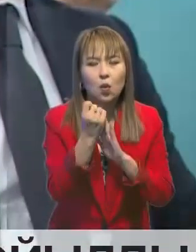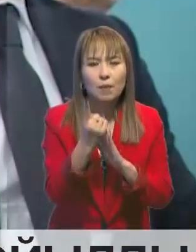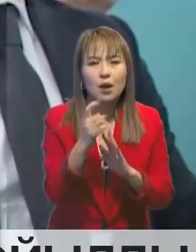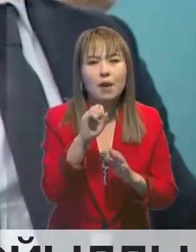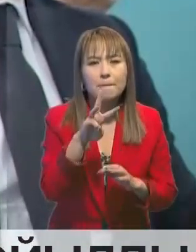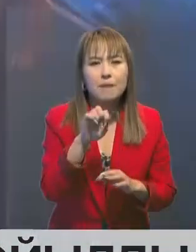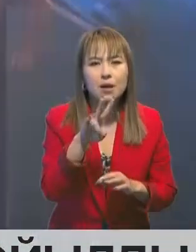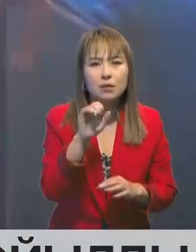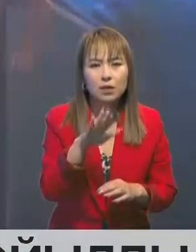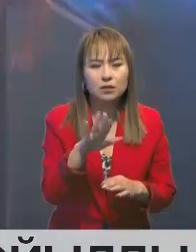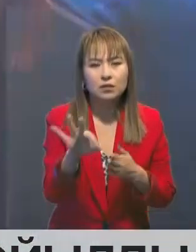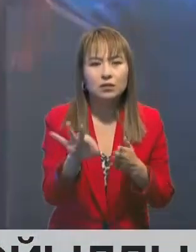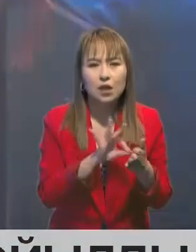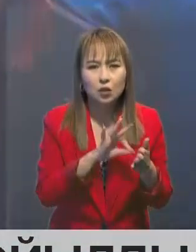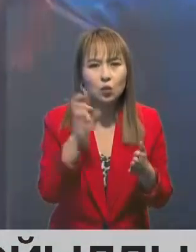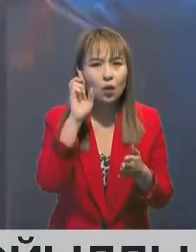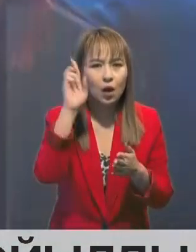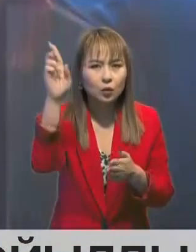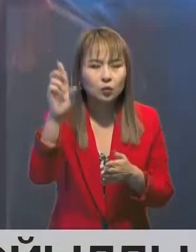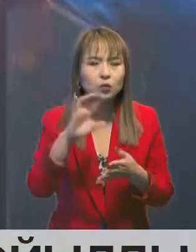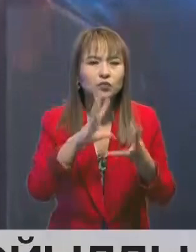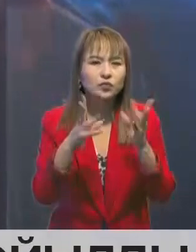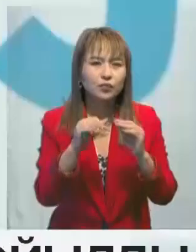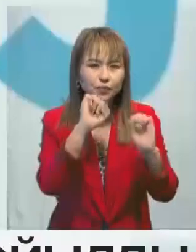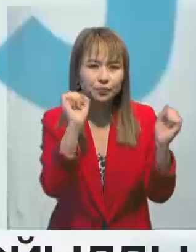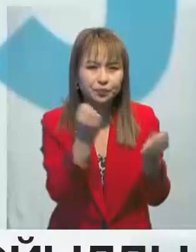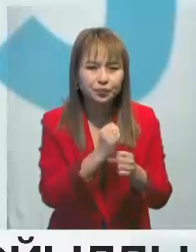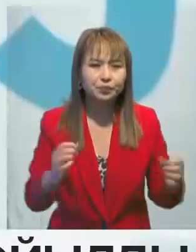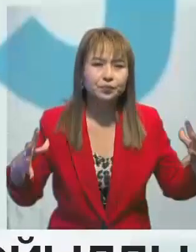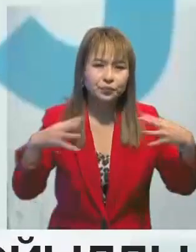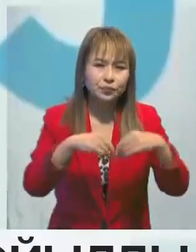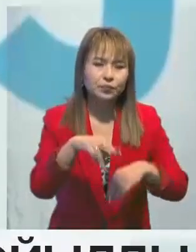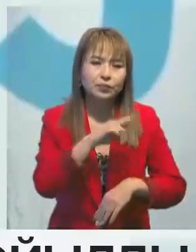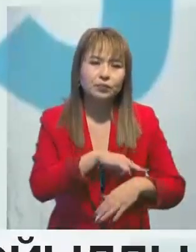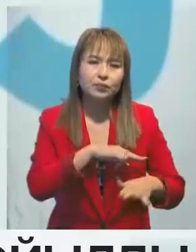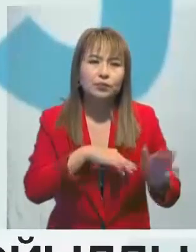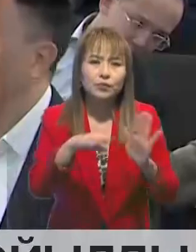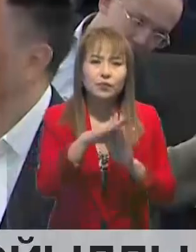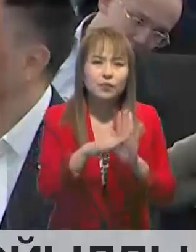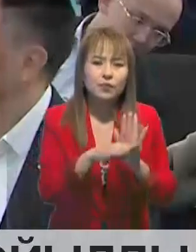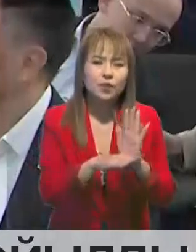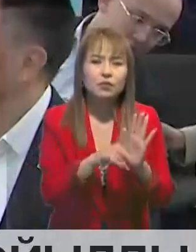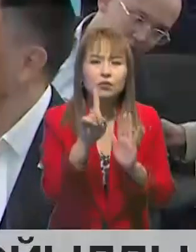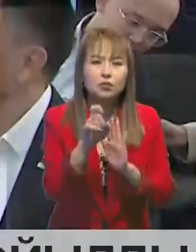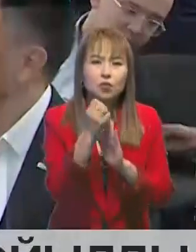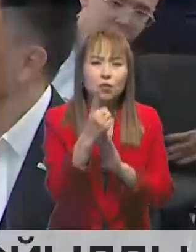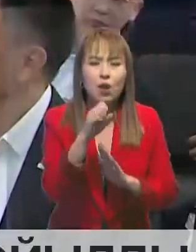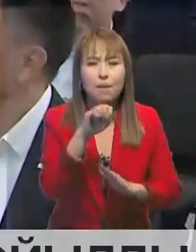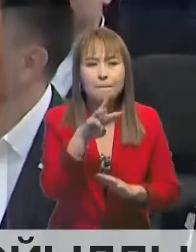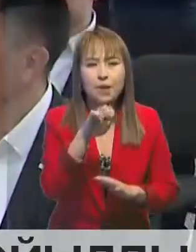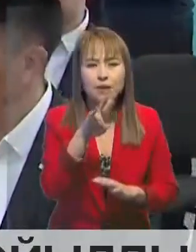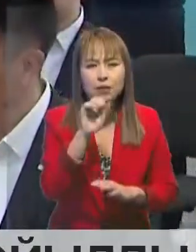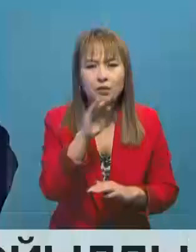аманат жедел желісі мемлекеттік төтенше жағдайлар бірыңғай қызметінің тізіміне еніп отыр. 111 аманат